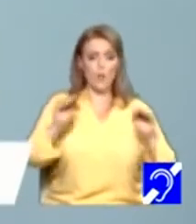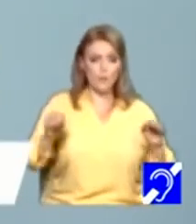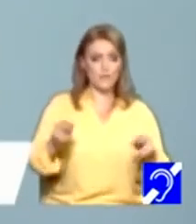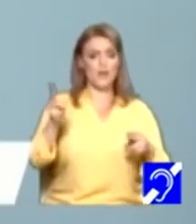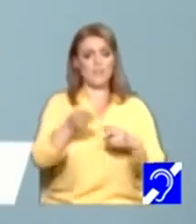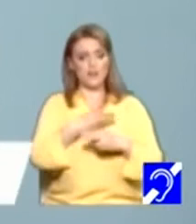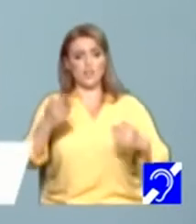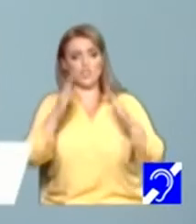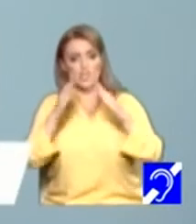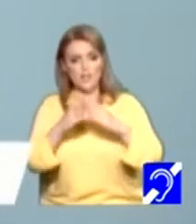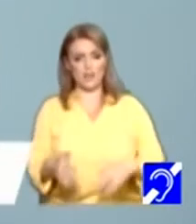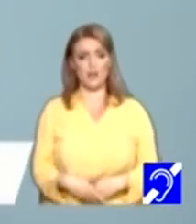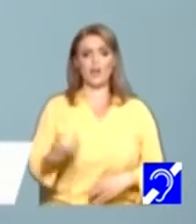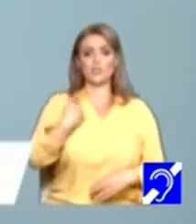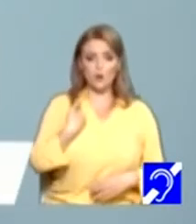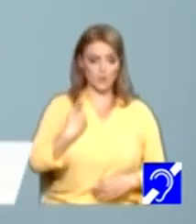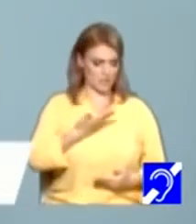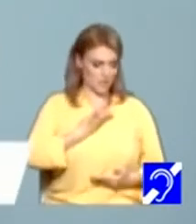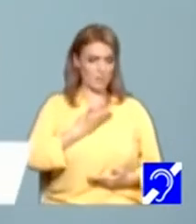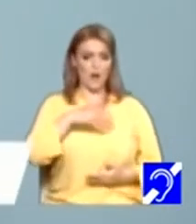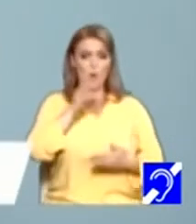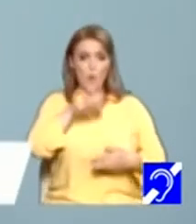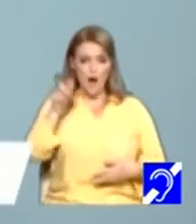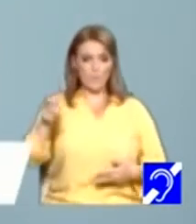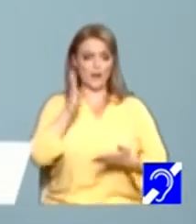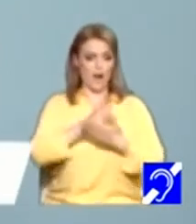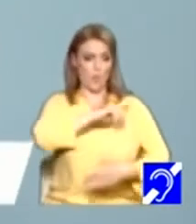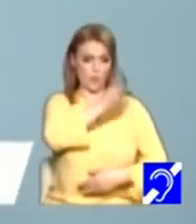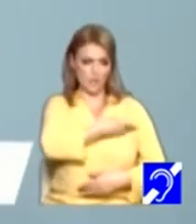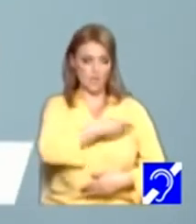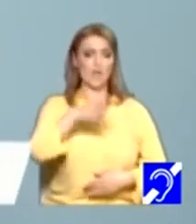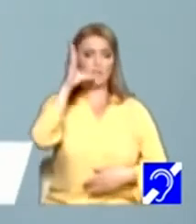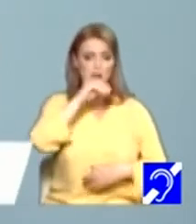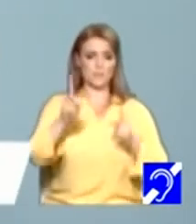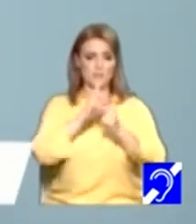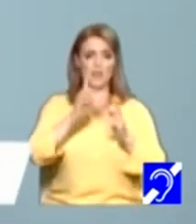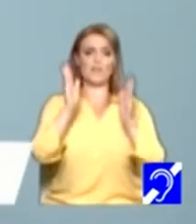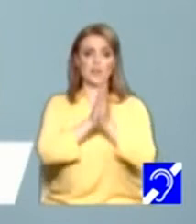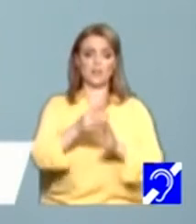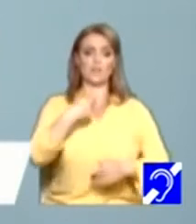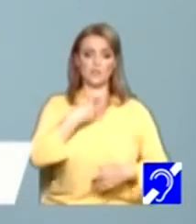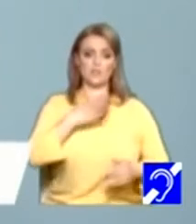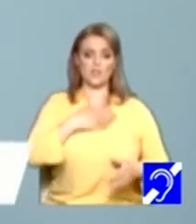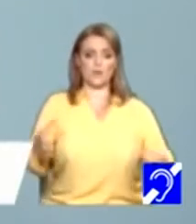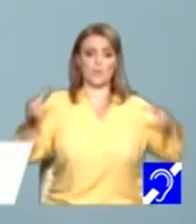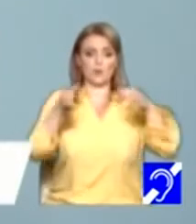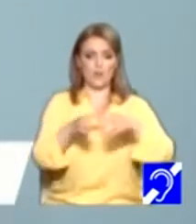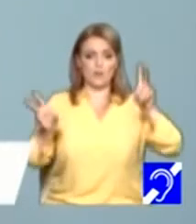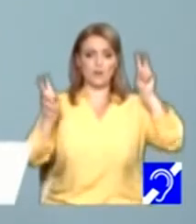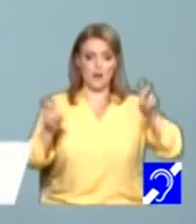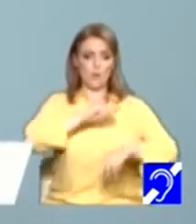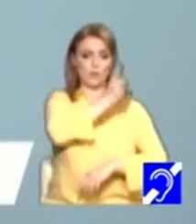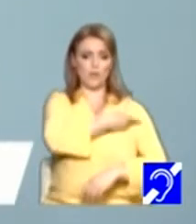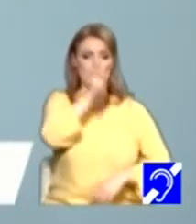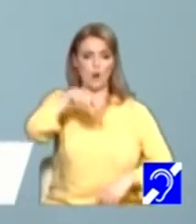fără adăpost. Noi suntem oamenii care avem puterea și putem schimba. Vă rog, votați Partidul Puterea Oamenilor, pentru că noi,